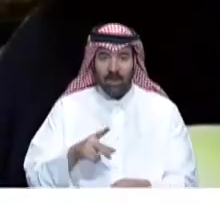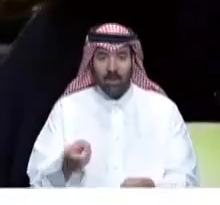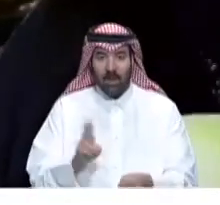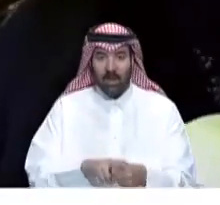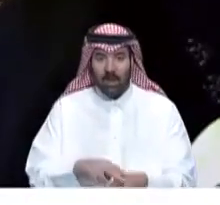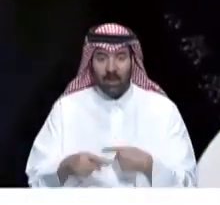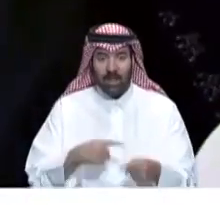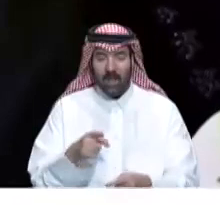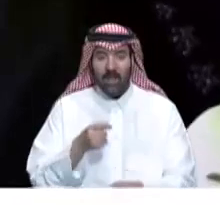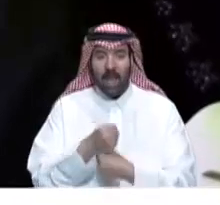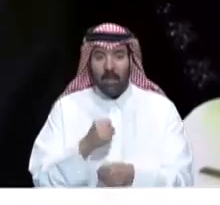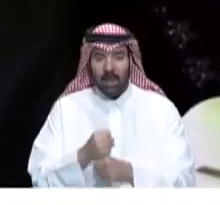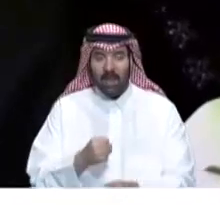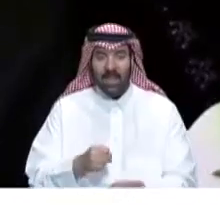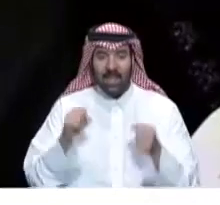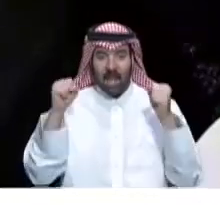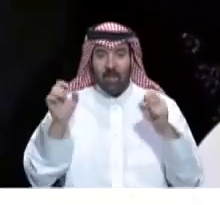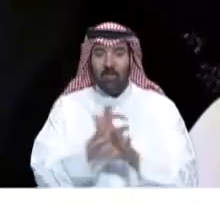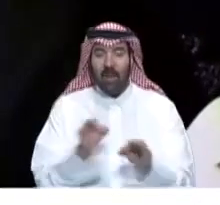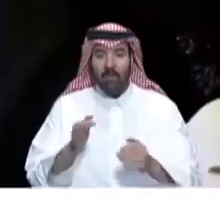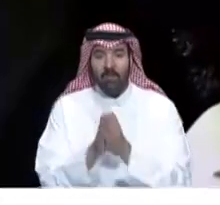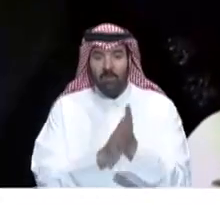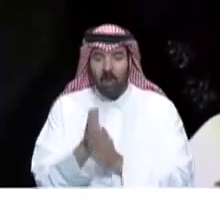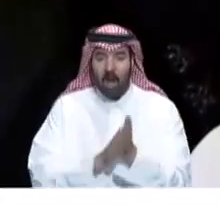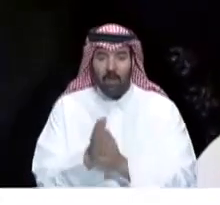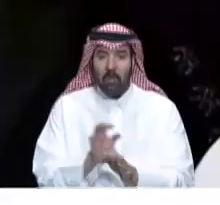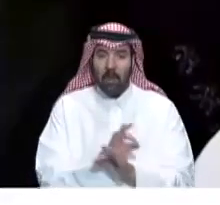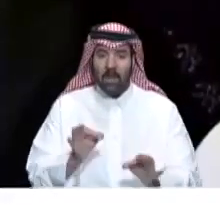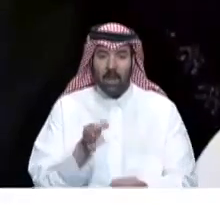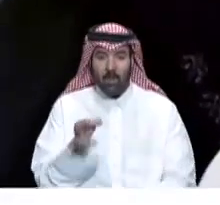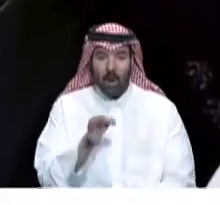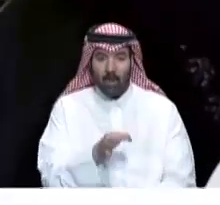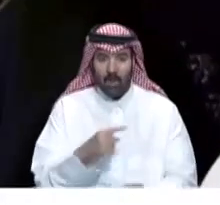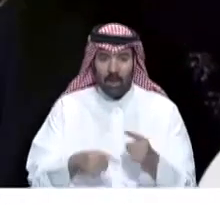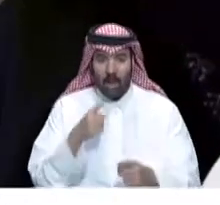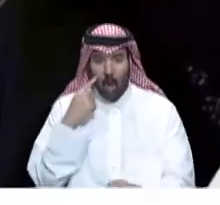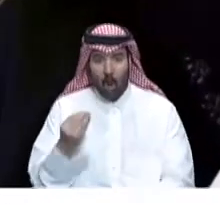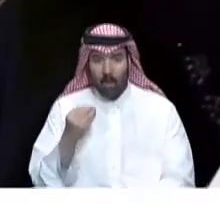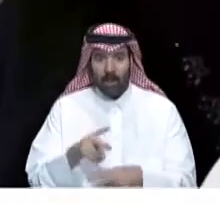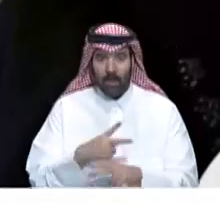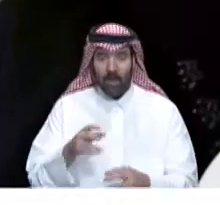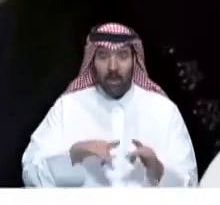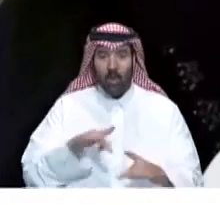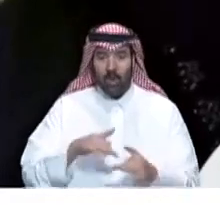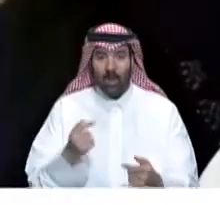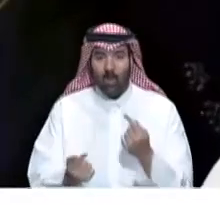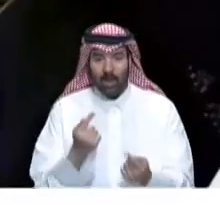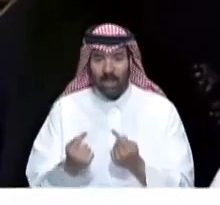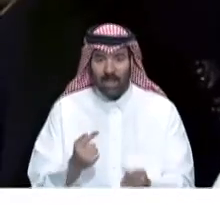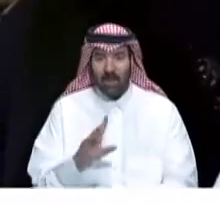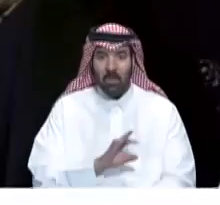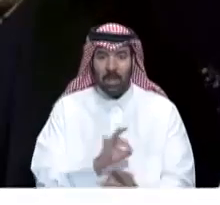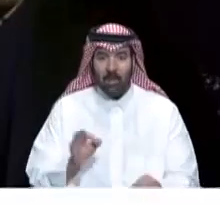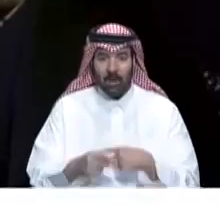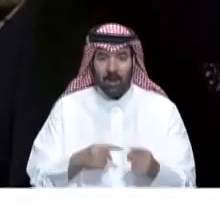ايضا لافي امانه الطائف سخرت جميع الجهود لتهيئه المواقع والاماكن والطرقات والحدائق